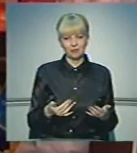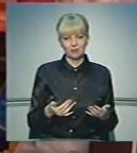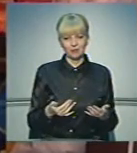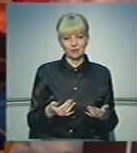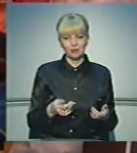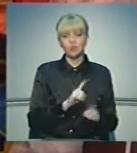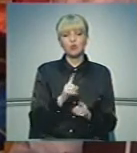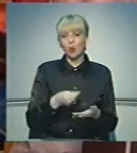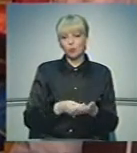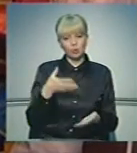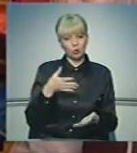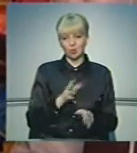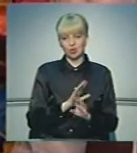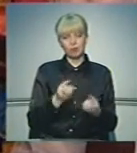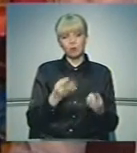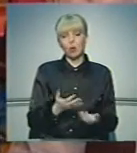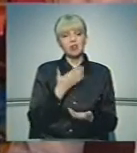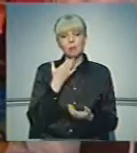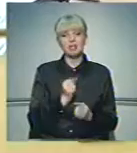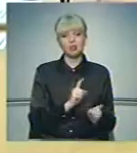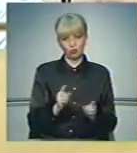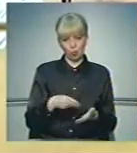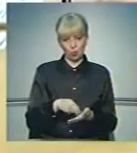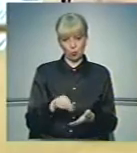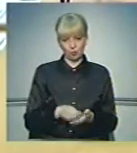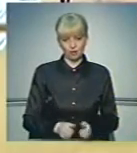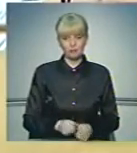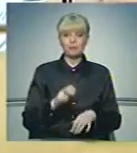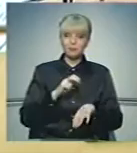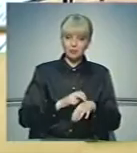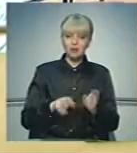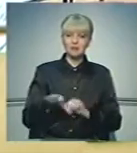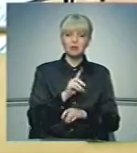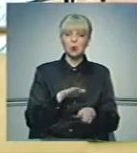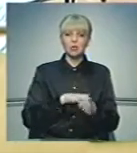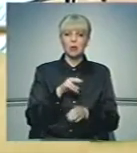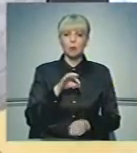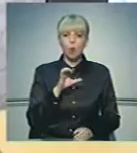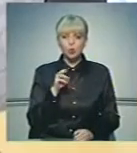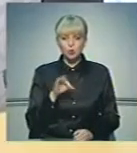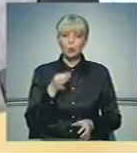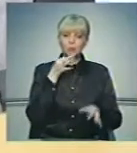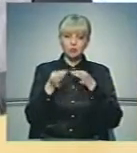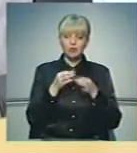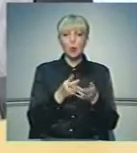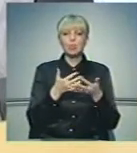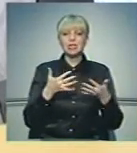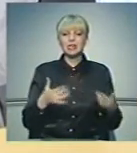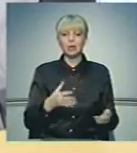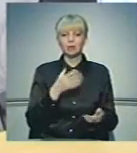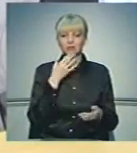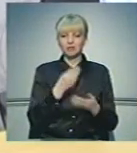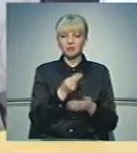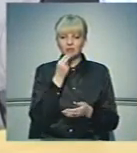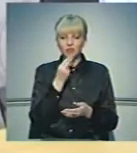Що подороже, то просто нема за що. Лікарі усім, хто дотримується посту, радять урізноманітнювати